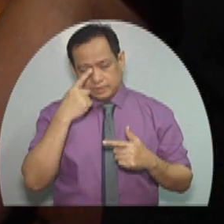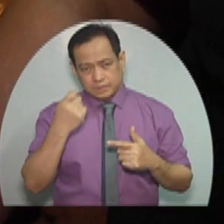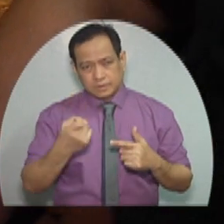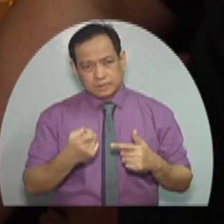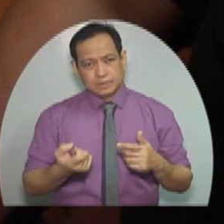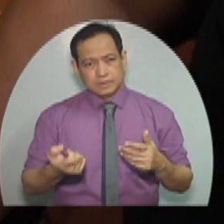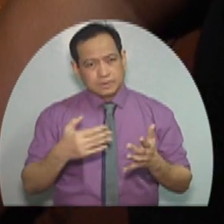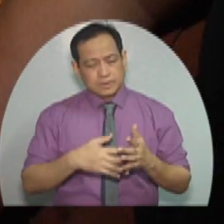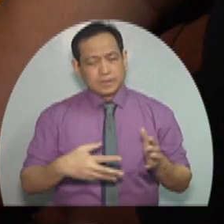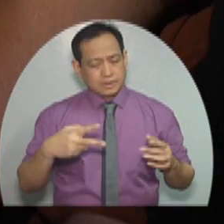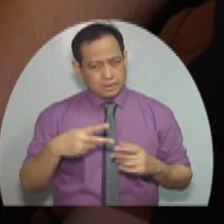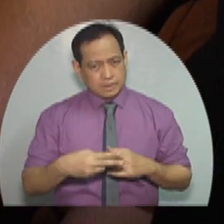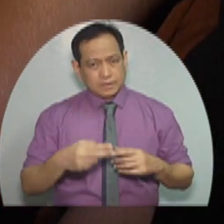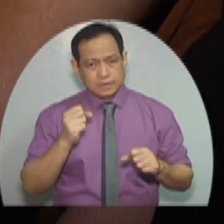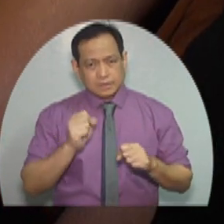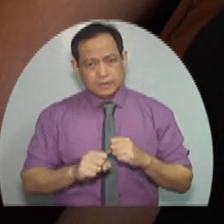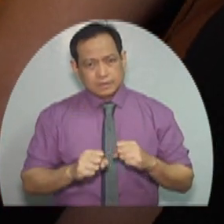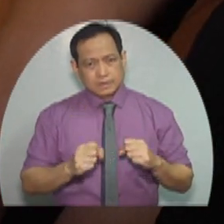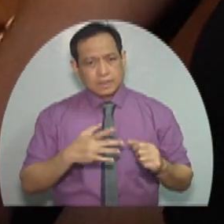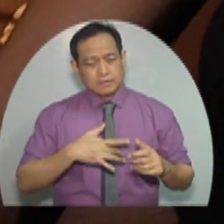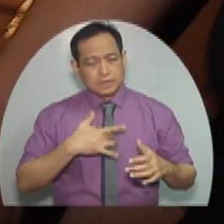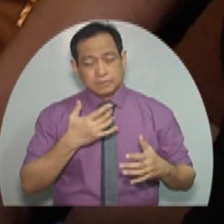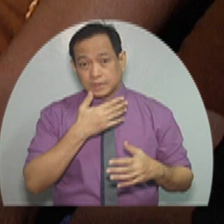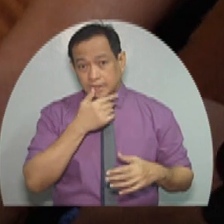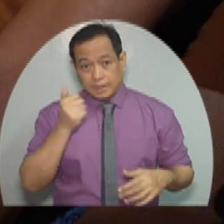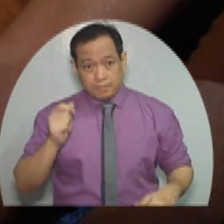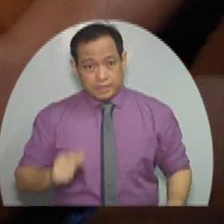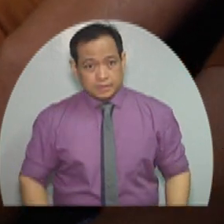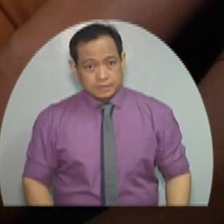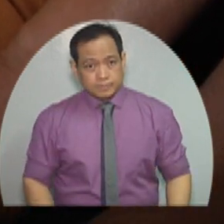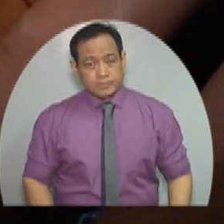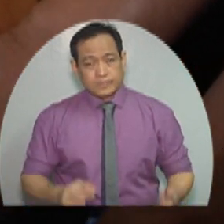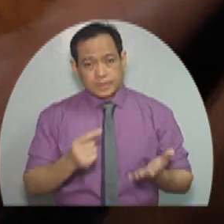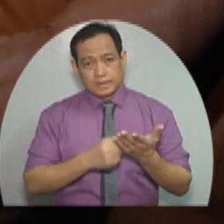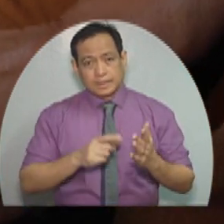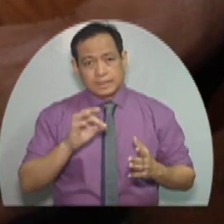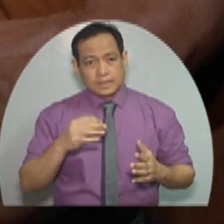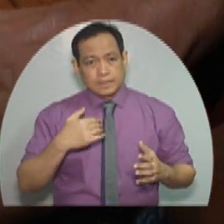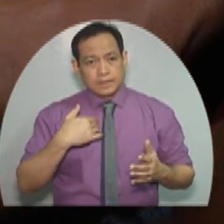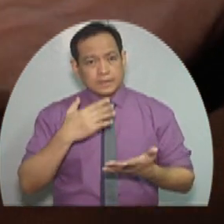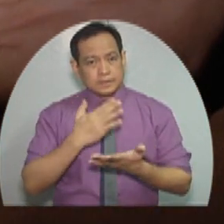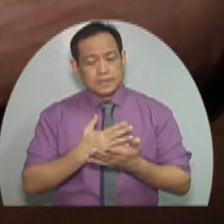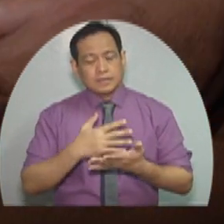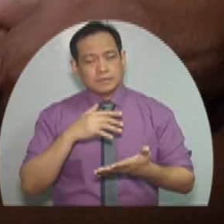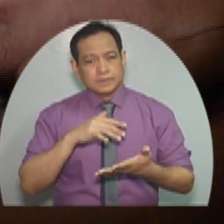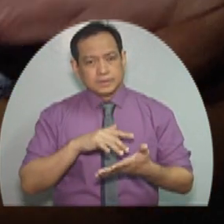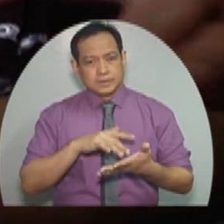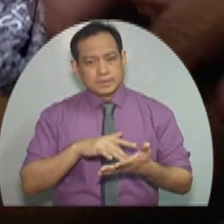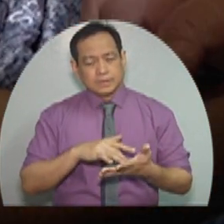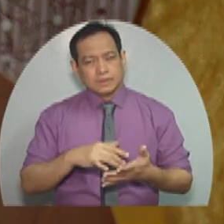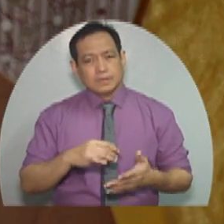Hindi, ipaputol po ulit para gumang yung ano ko, pakiramdam ko. Grade 9 po ako huminto ng